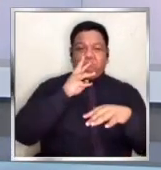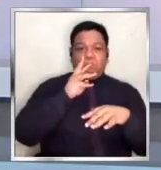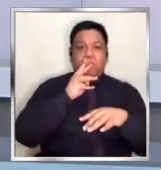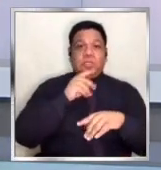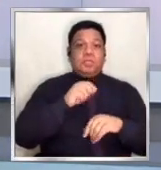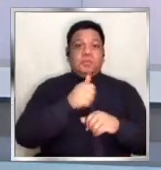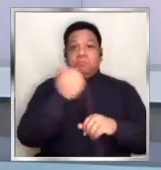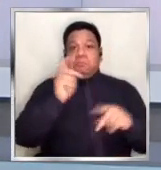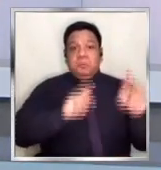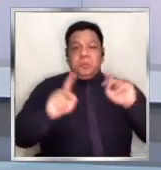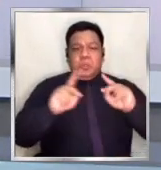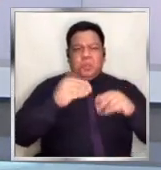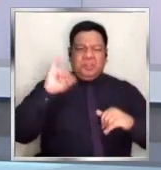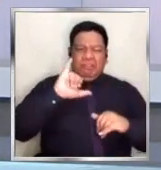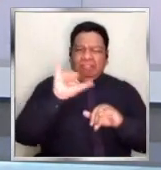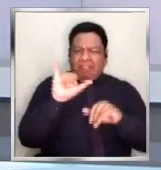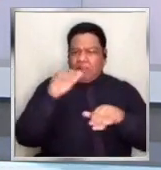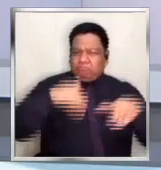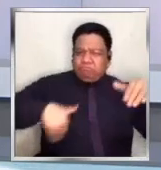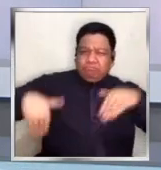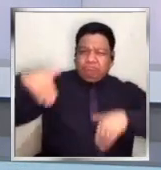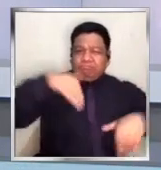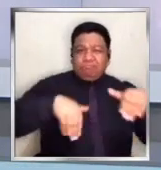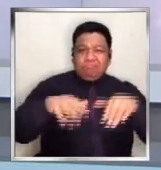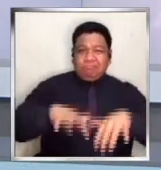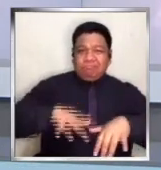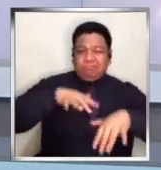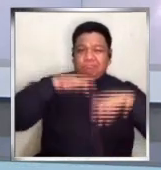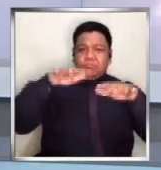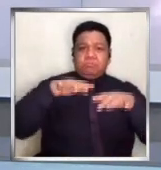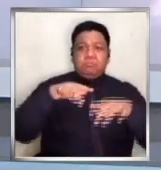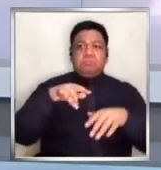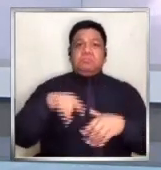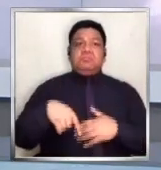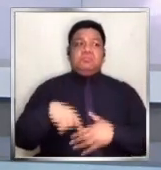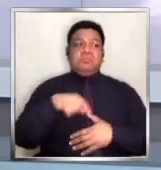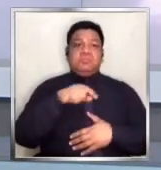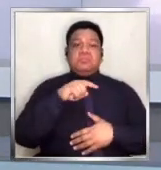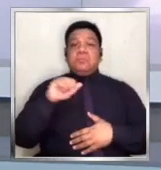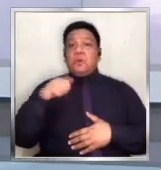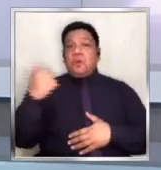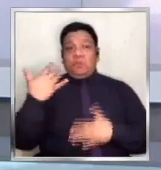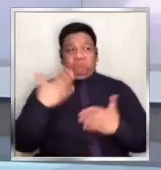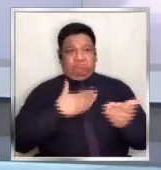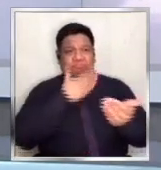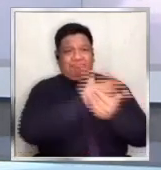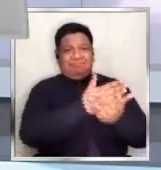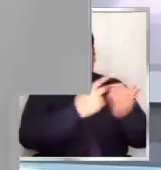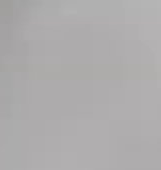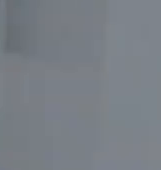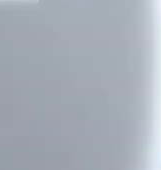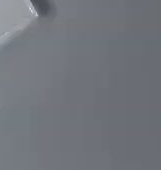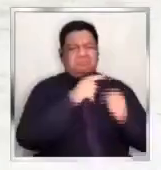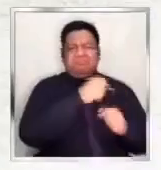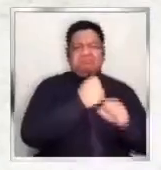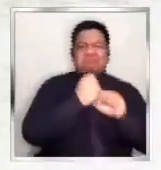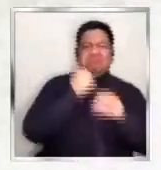baha. Hindi sila lumikas kahit pinuntahan na ng mga rescuer. Nakatutok si Bernadette Reyes.